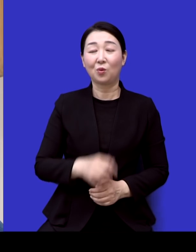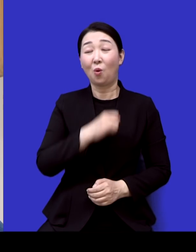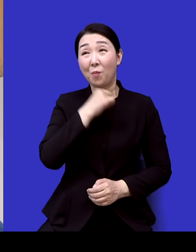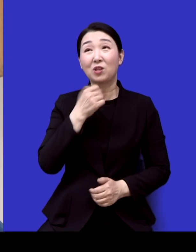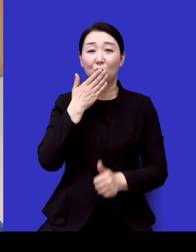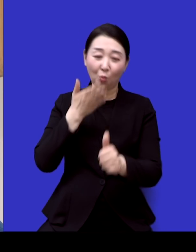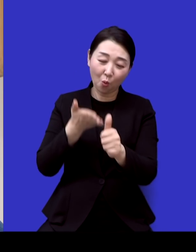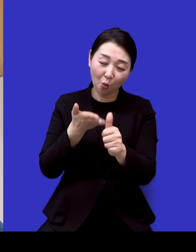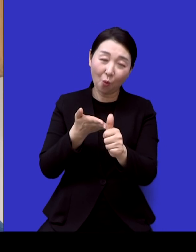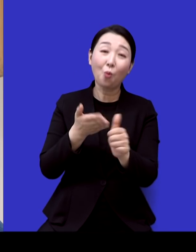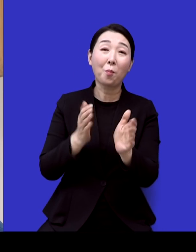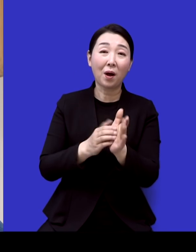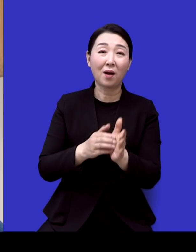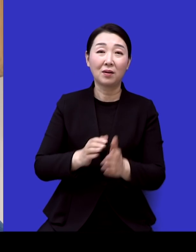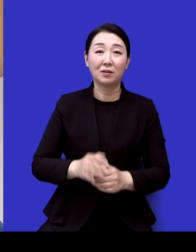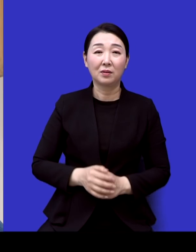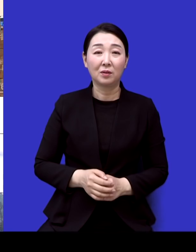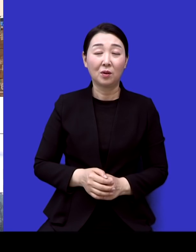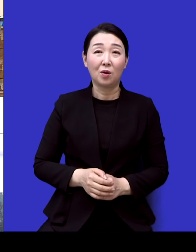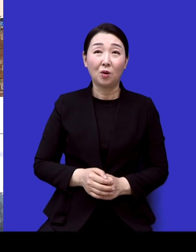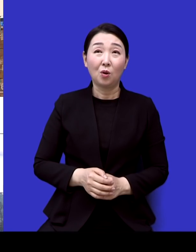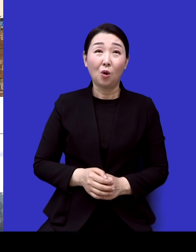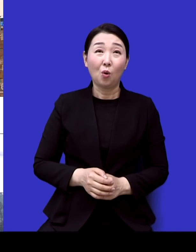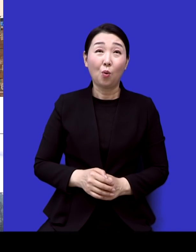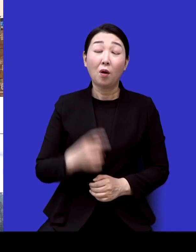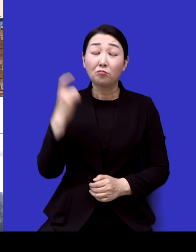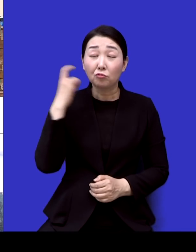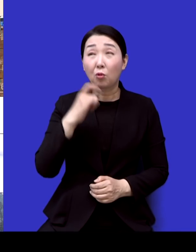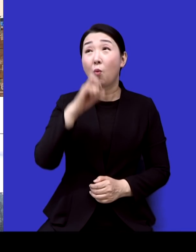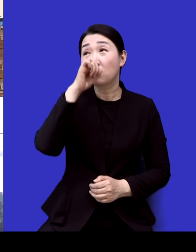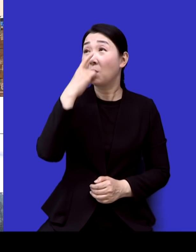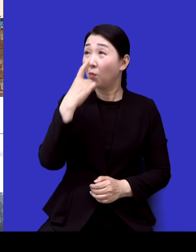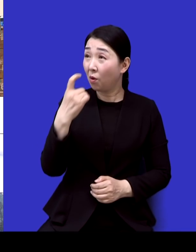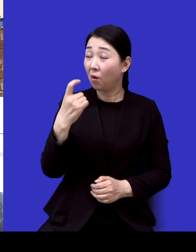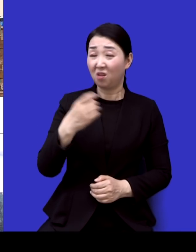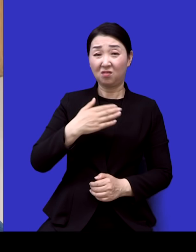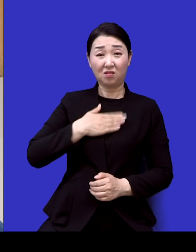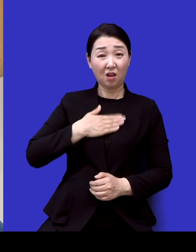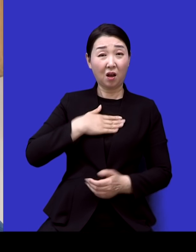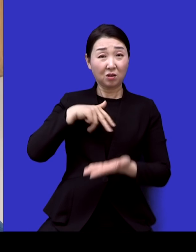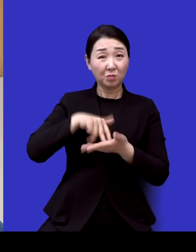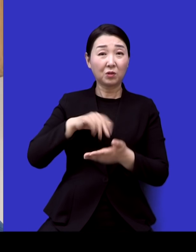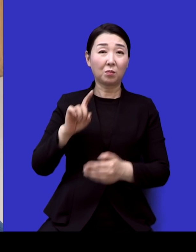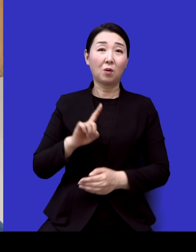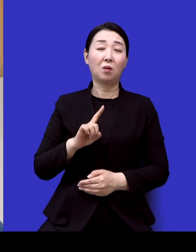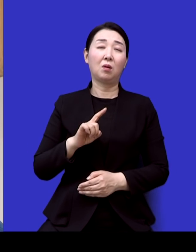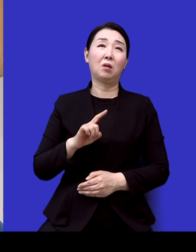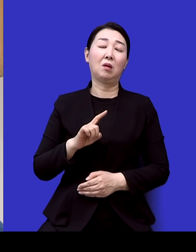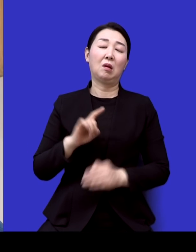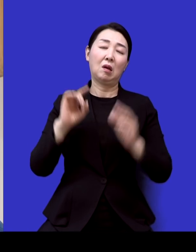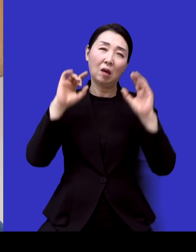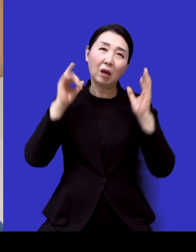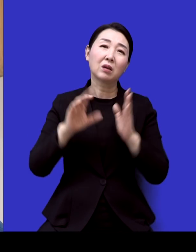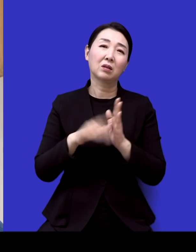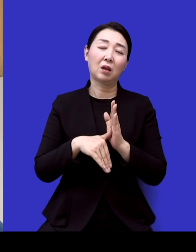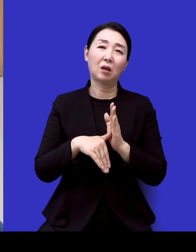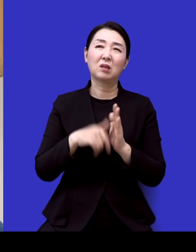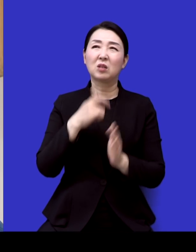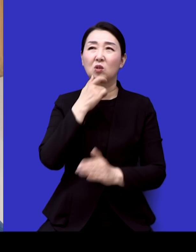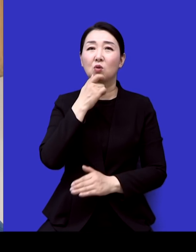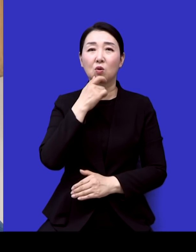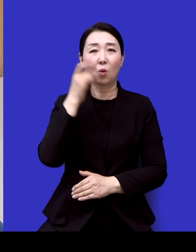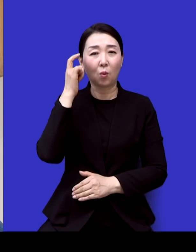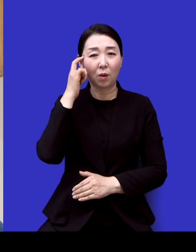먹이시고 너무 들으면 좋은 일이잖아요. 네, 그렇죠. 멋있죠? 예. 네. 근데 저는 어린 마음에 그게 너무 싫었습니다. 아,